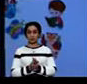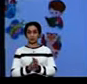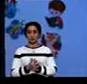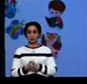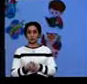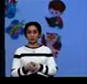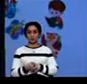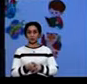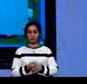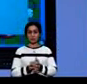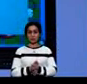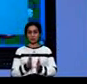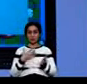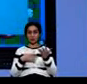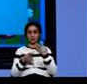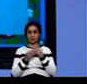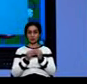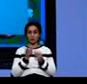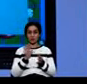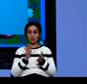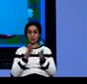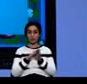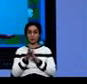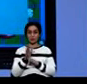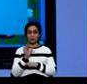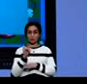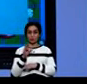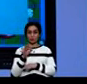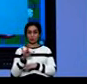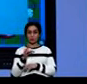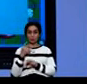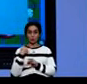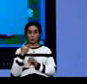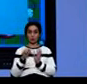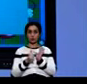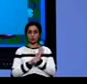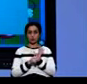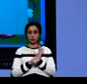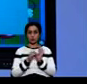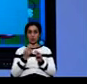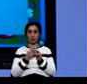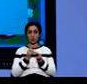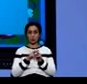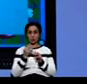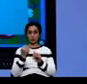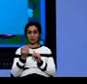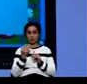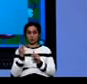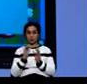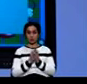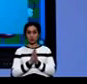Продолжаем наш урок. Мы с вами выполним упражнение номер 6, которое в